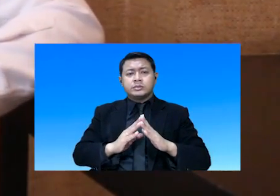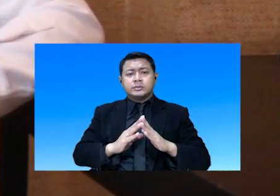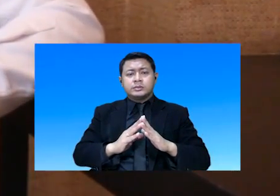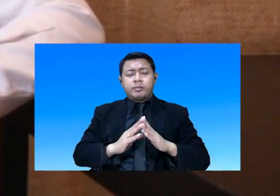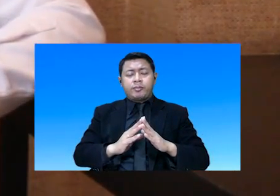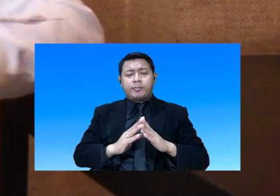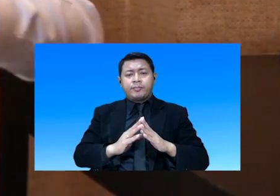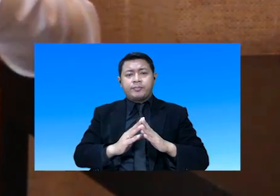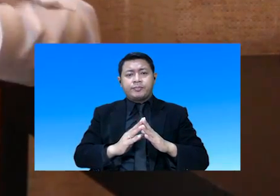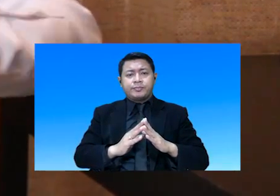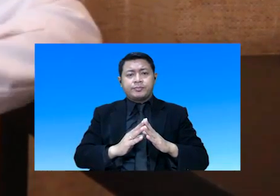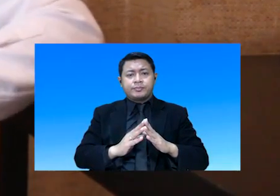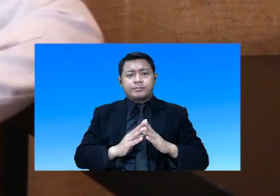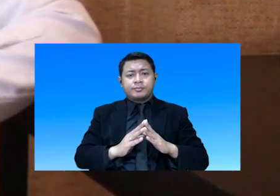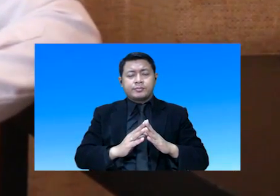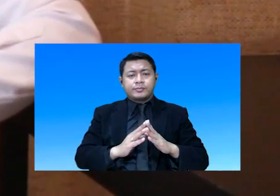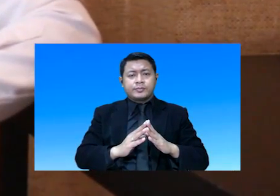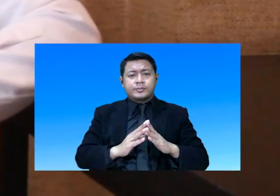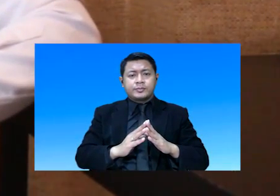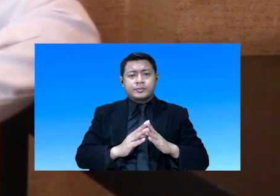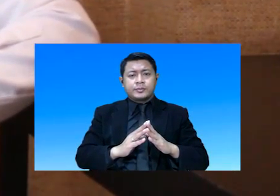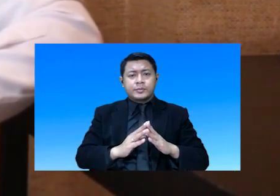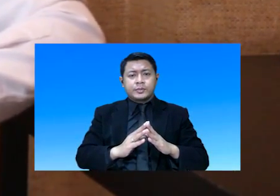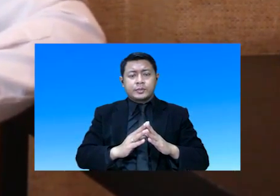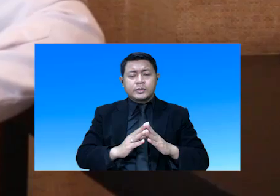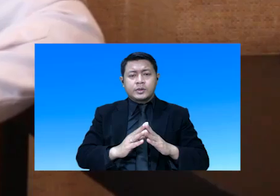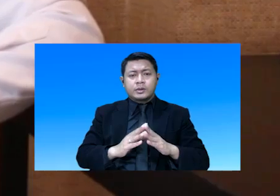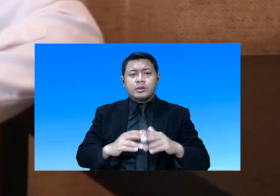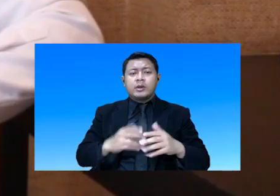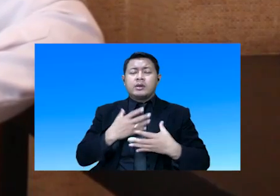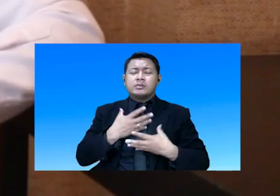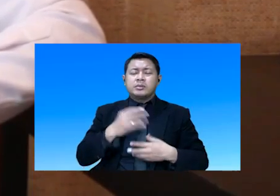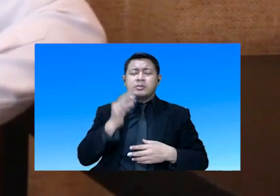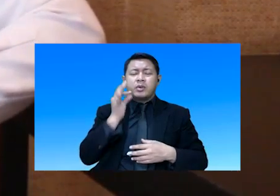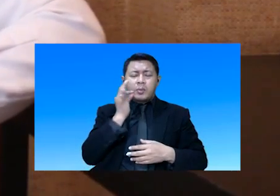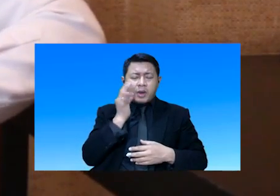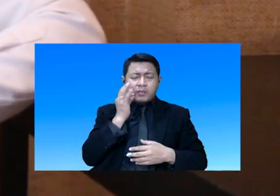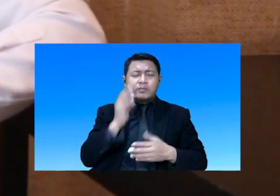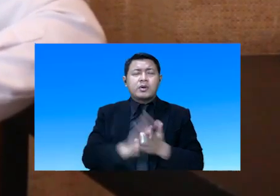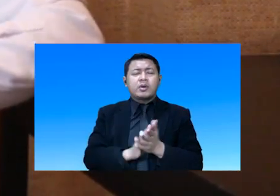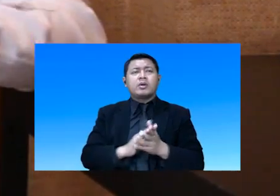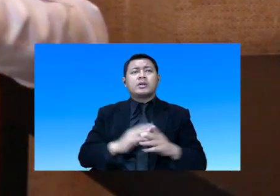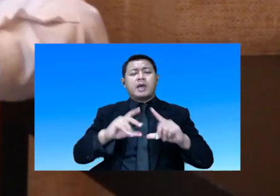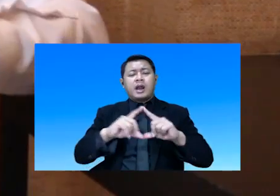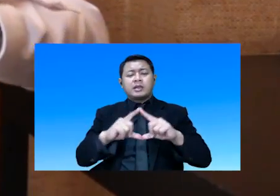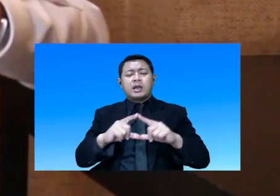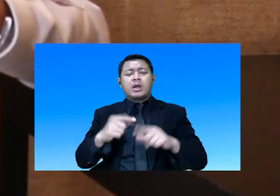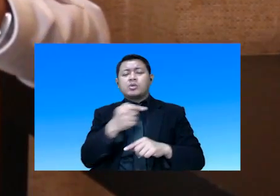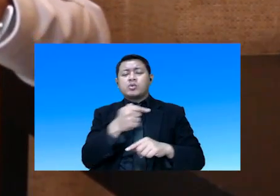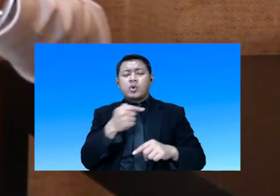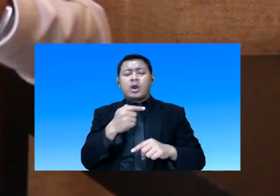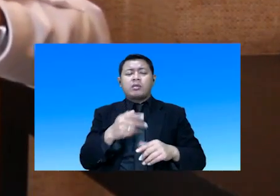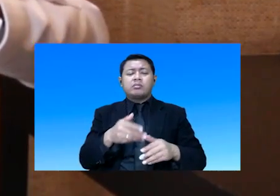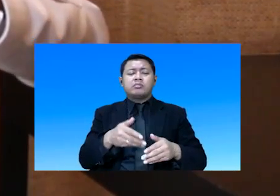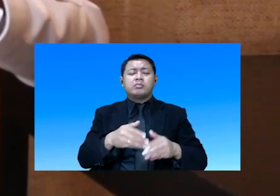sebenarnya hal yang bisa kita berikan atau kualitas yang bisa kita berikan. Tapi apa boleh buat. Kemarin kita terpaksa harus beradaptasi, kita